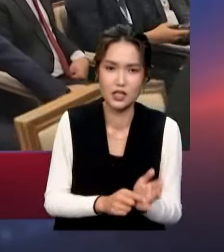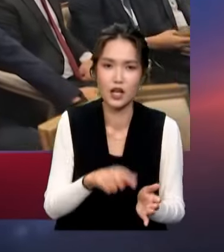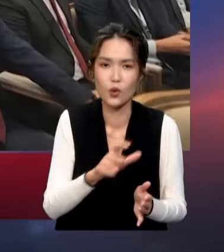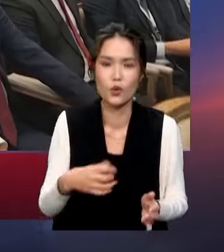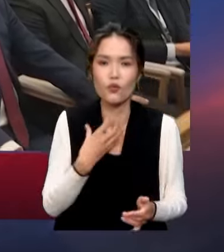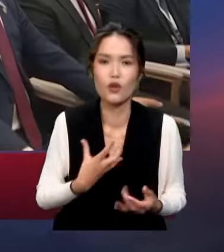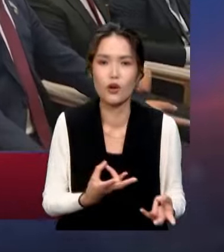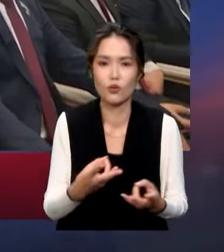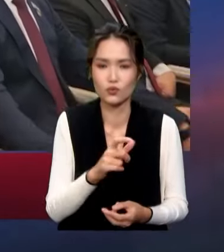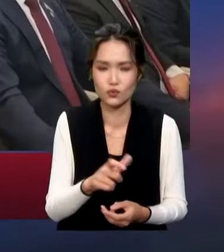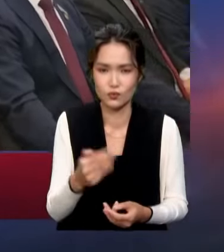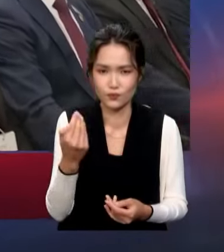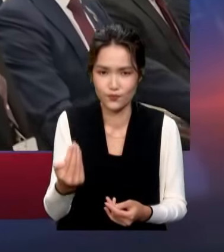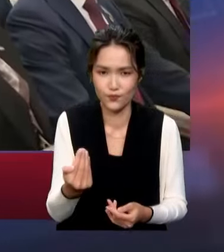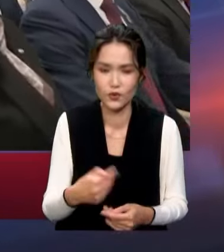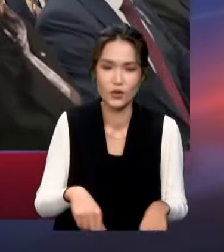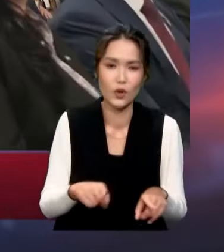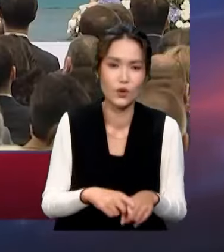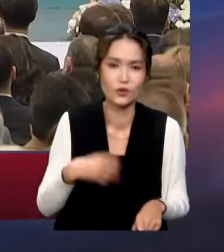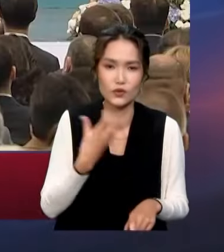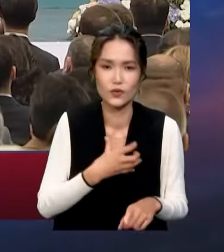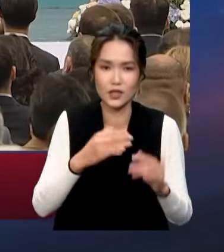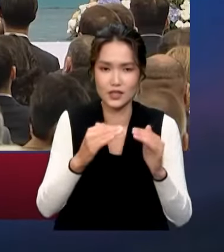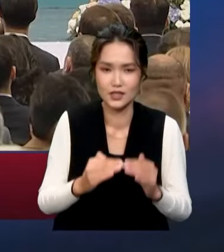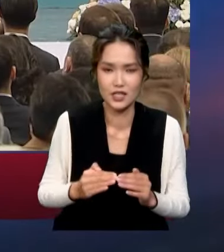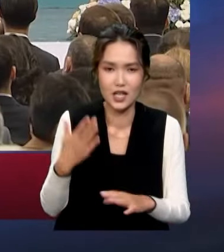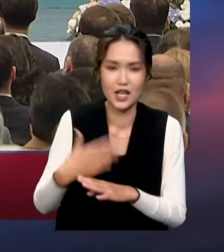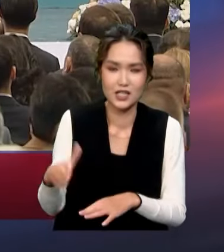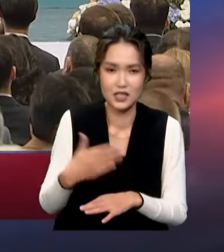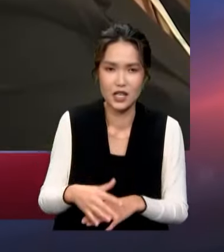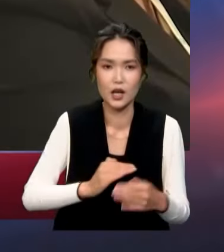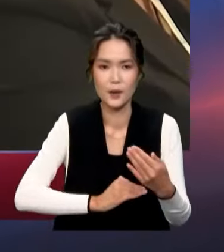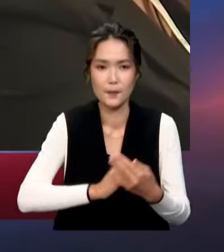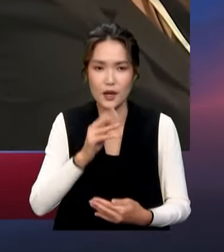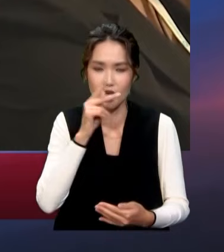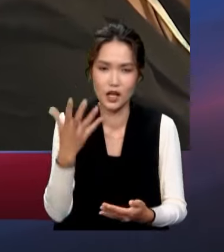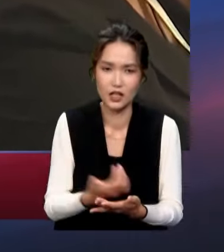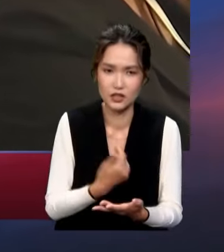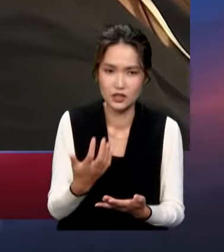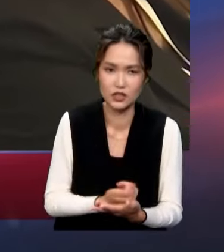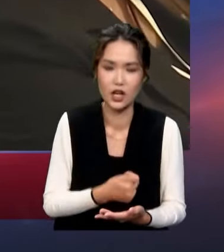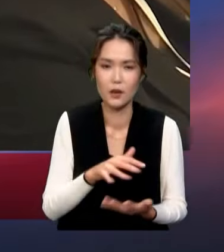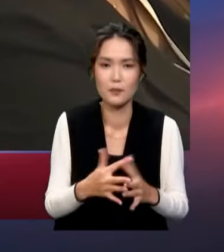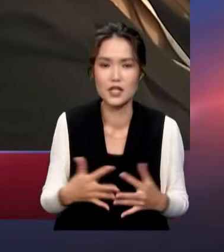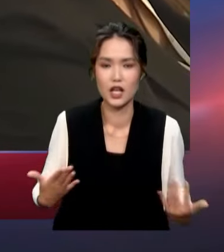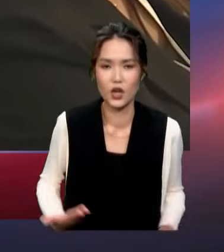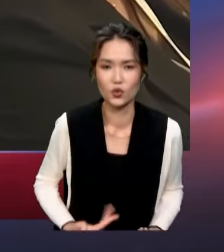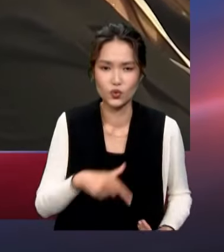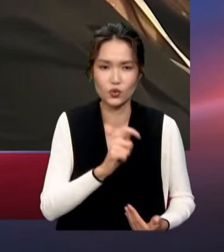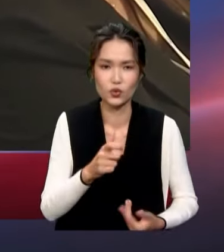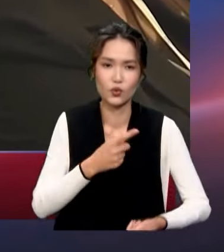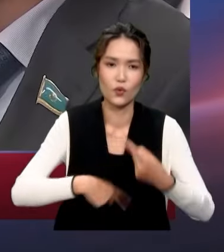особыми потребностями. Он подчеркнул важность снижения закредитованности, повышения доходов сельских жителей,